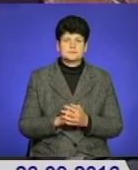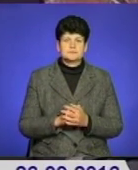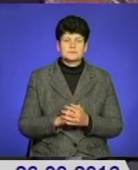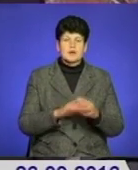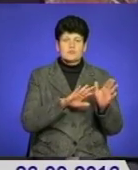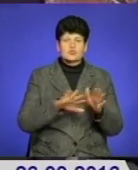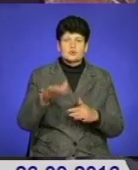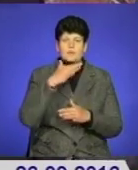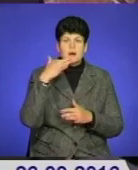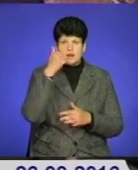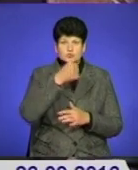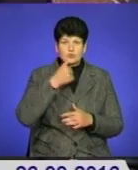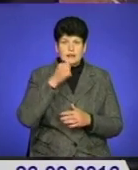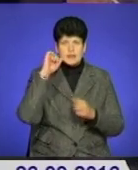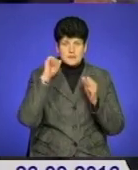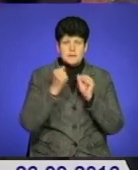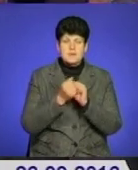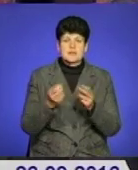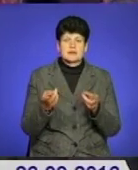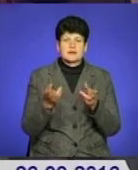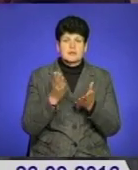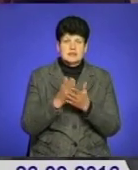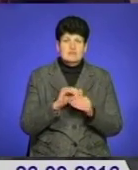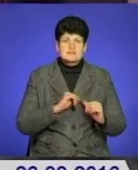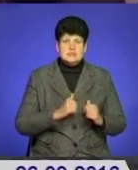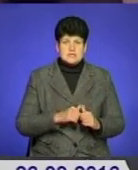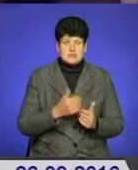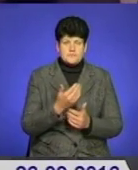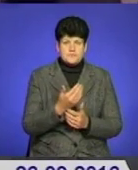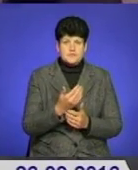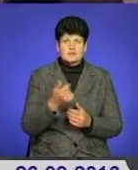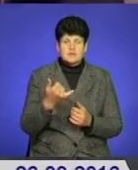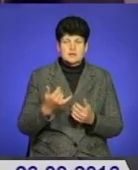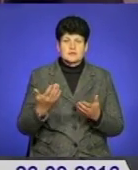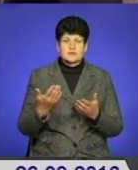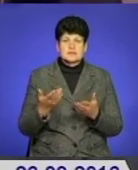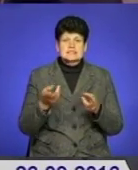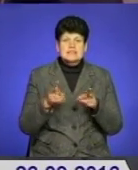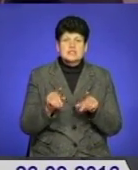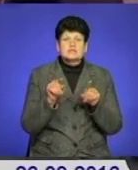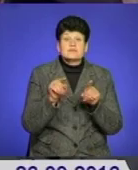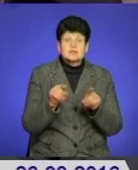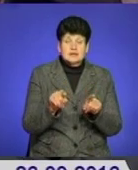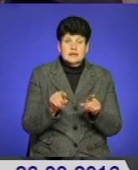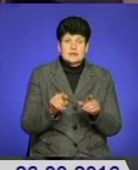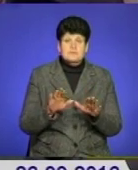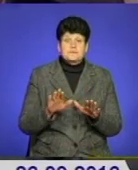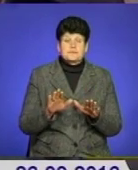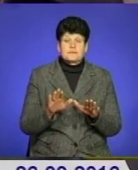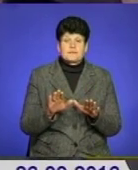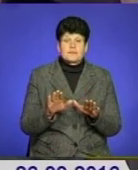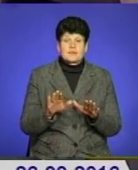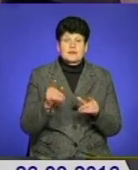Пройшло багато років, але пам'ять про нього завжди живе в серцях тернополян. Він, мабуть, залишив такий слід, що сьогодні